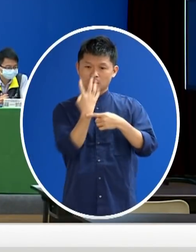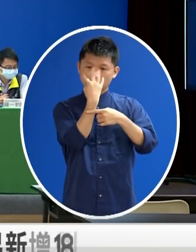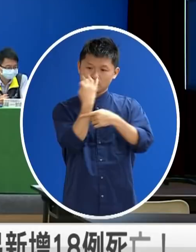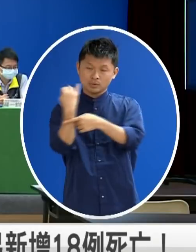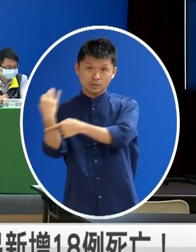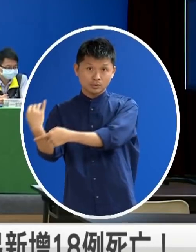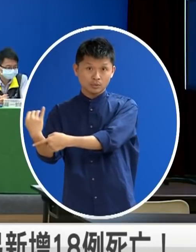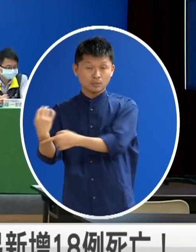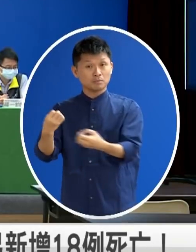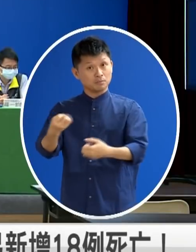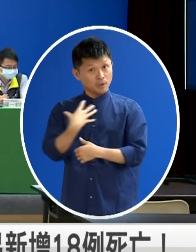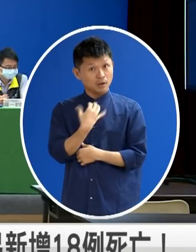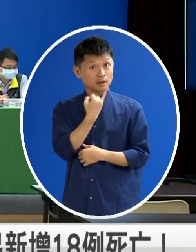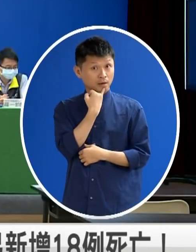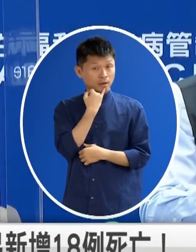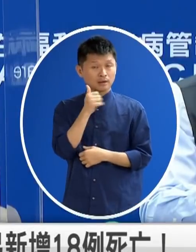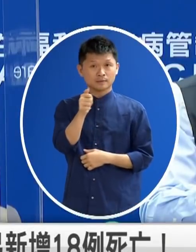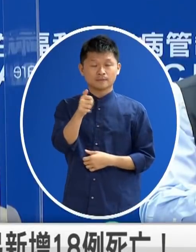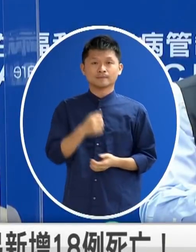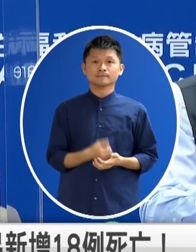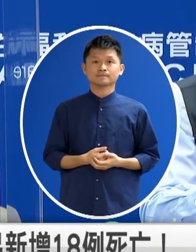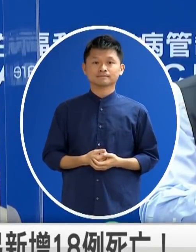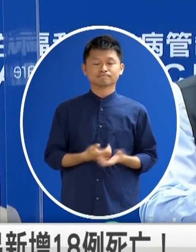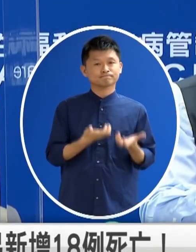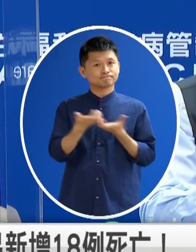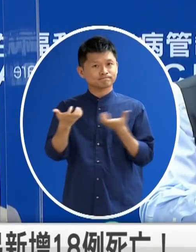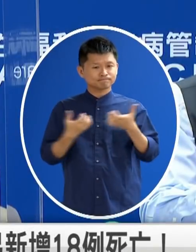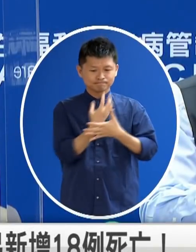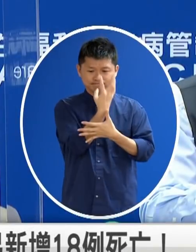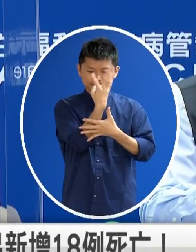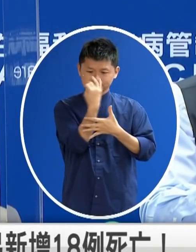少？ 分配的比例